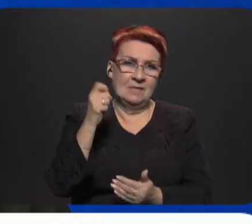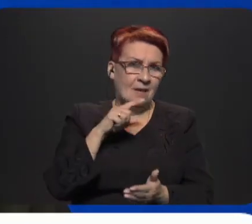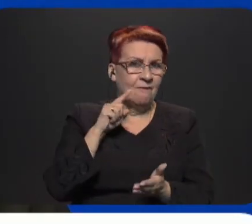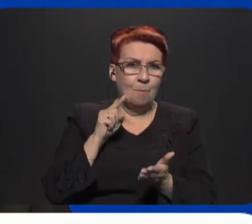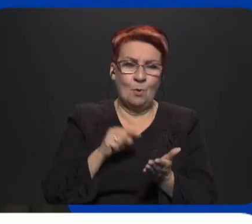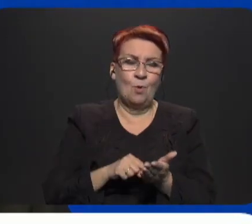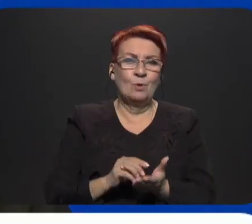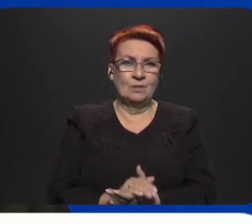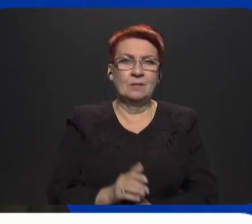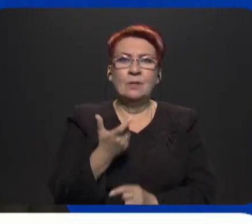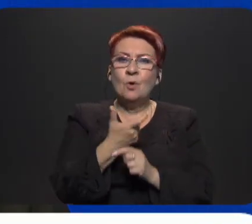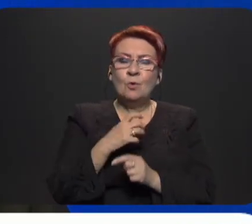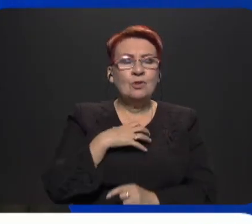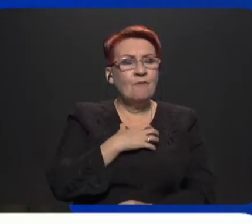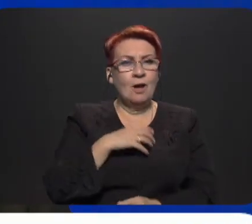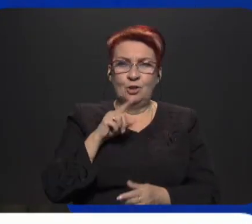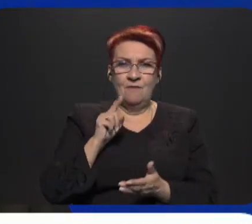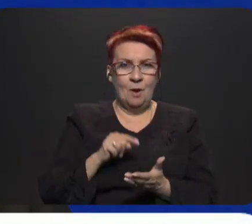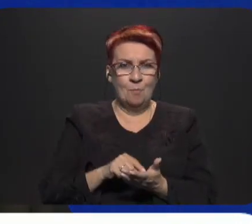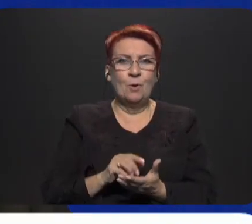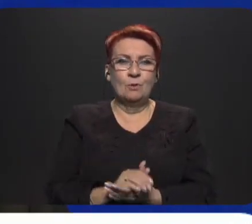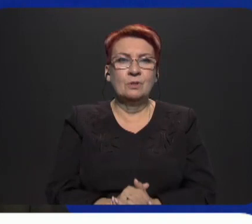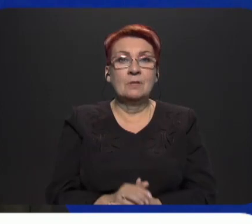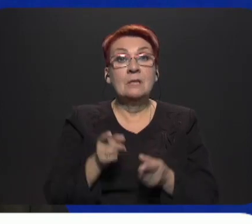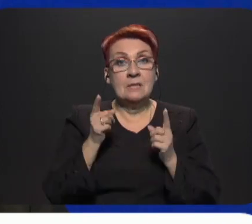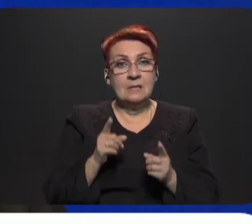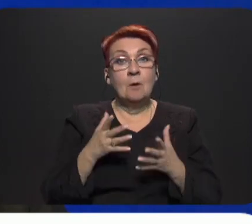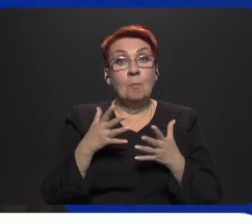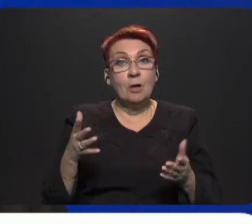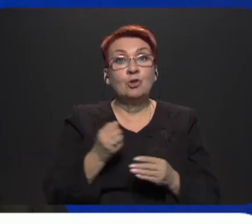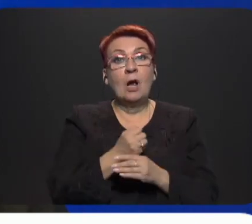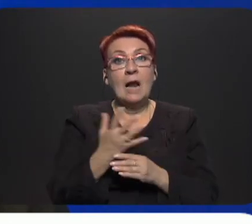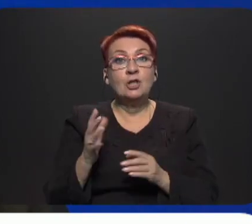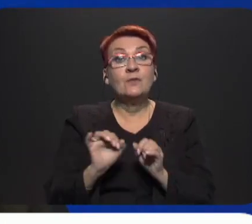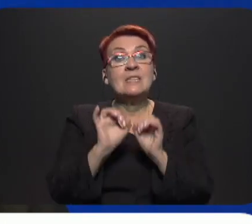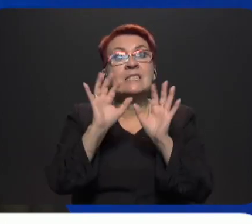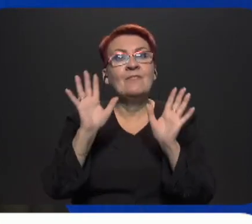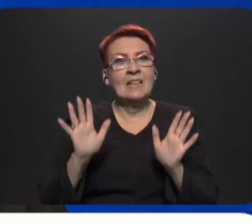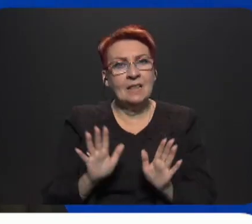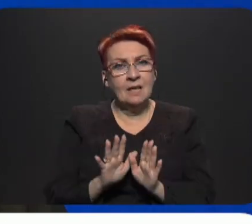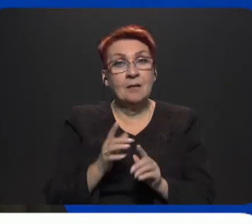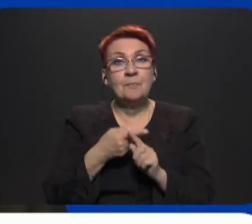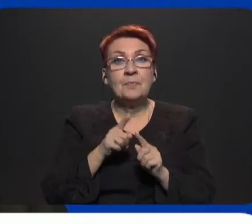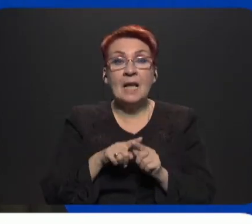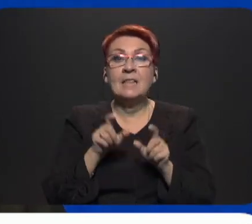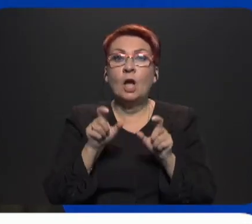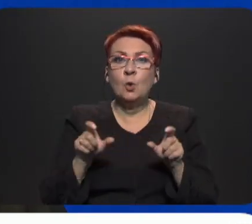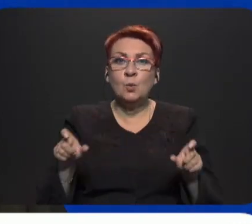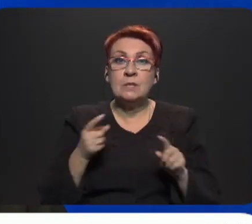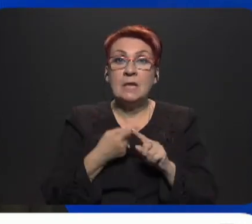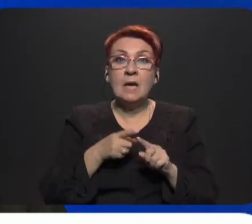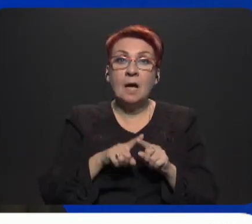Спасибо за вопрос. Очень важный, да. Действительно, большое количество святых – это люди,